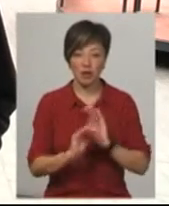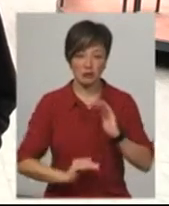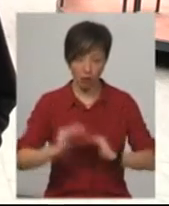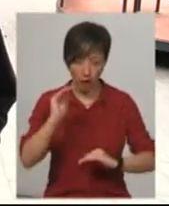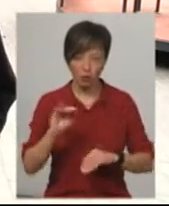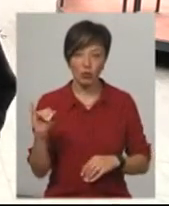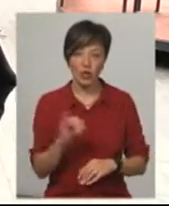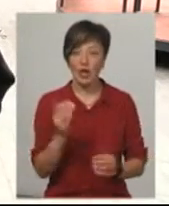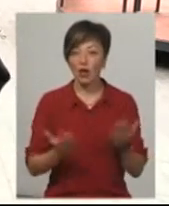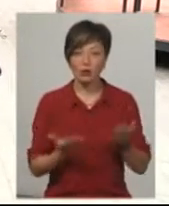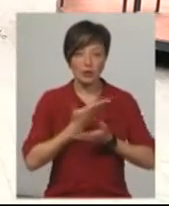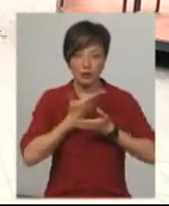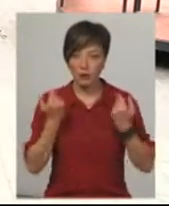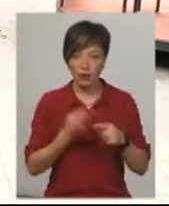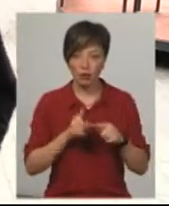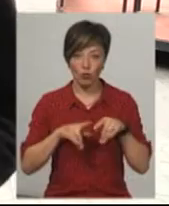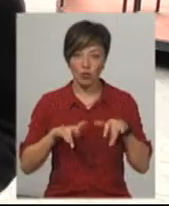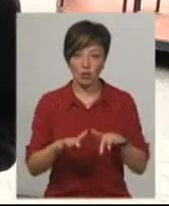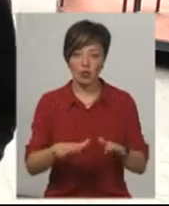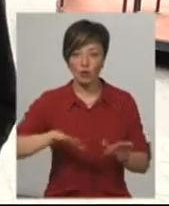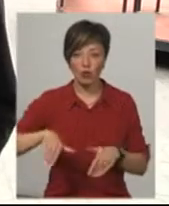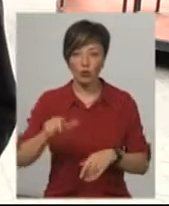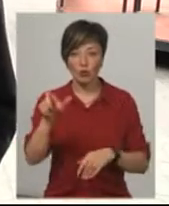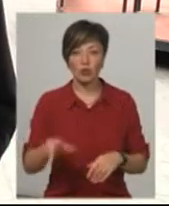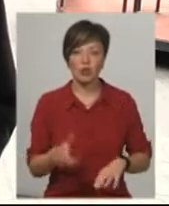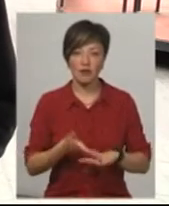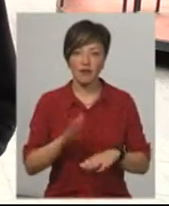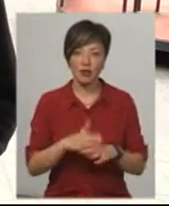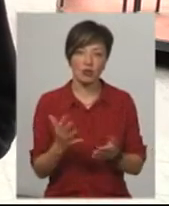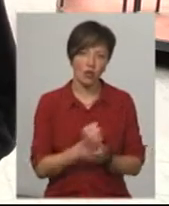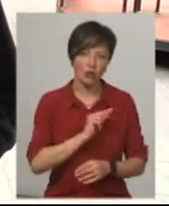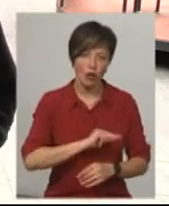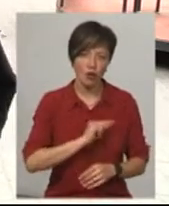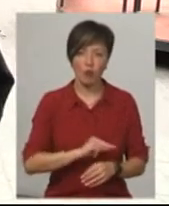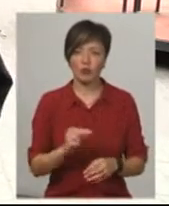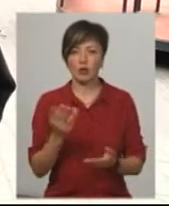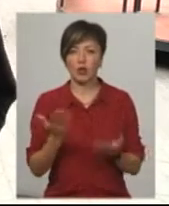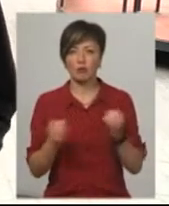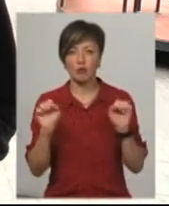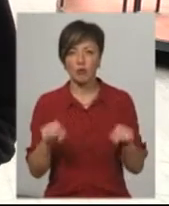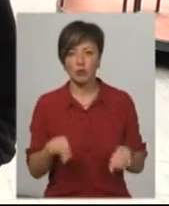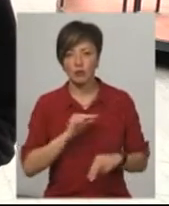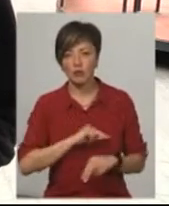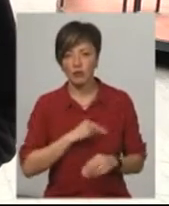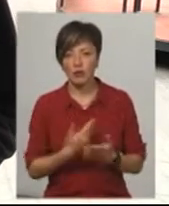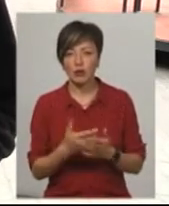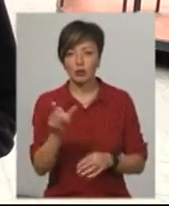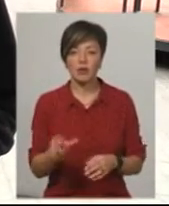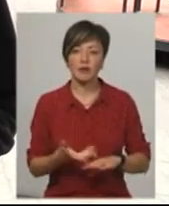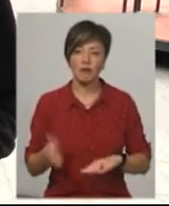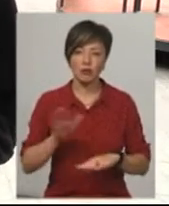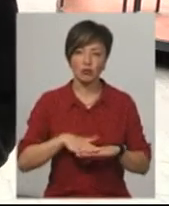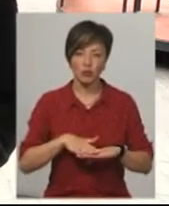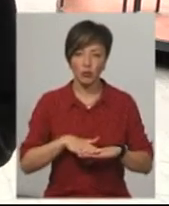і якщо немає цього процесу, потім людині важко знайти роботу, якщо вона може працювати, людині